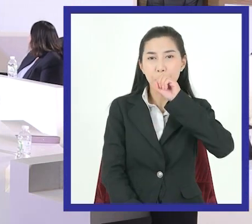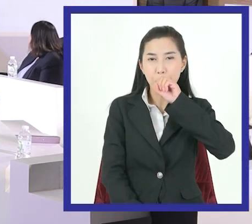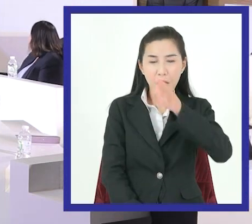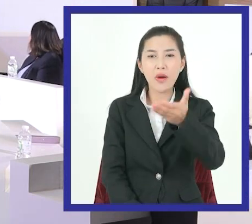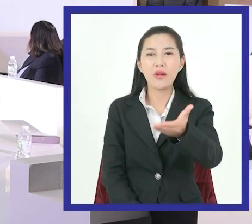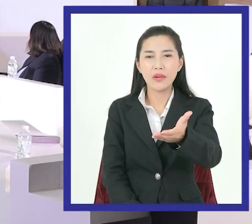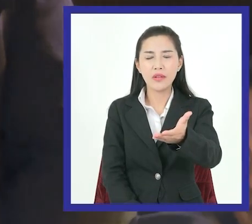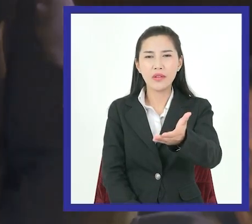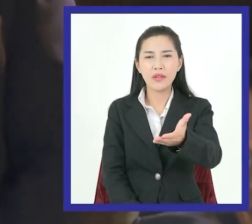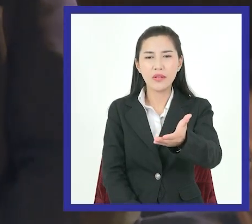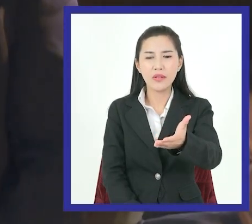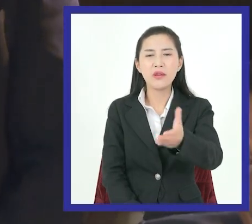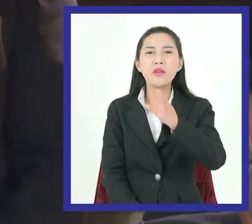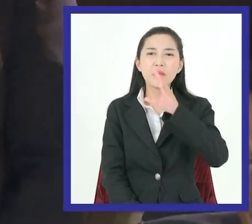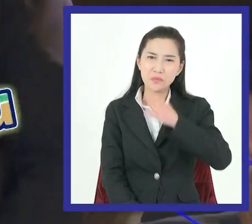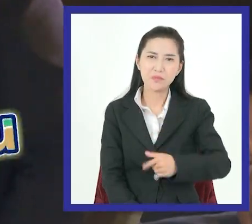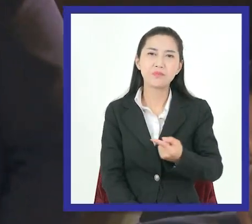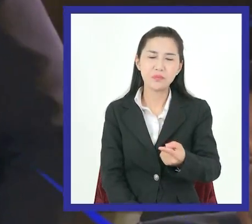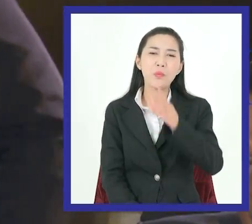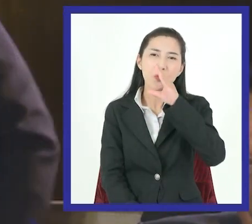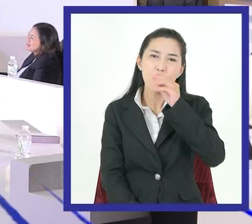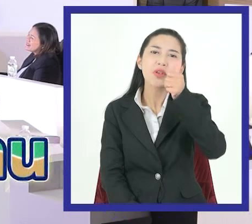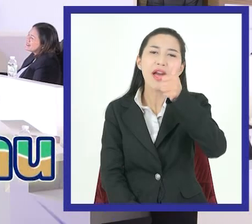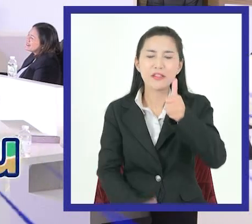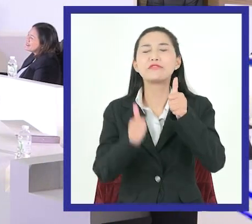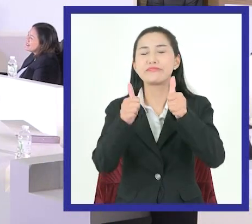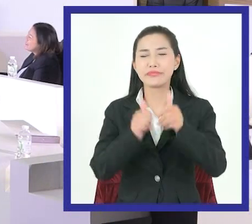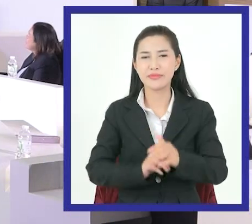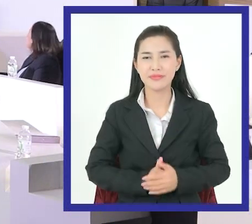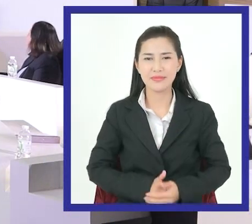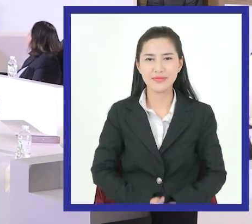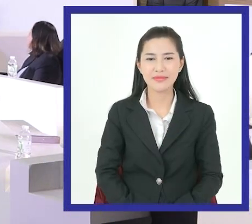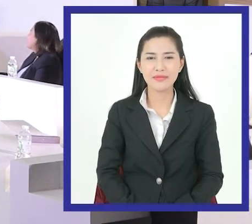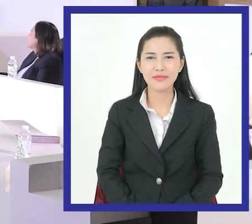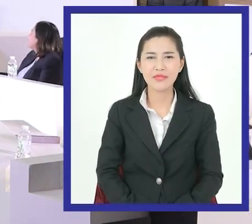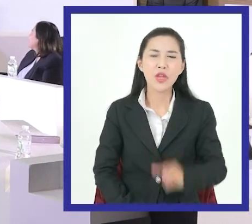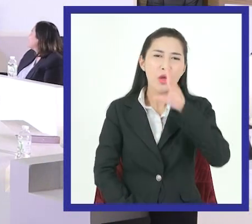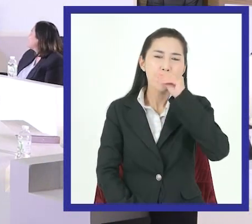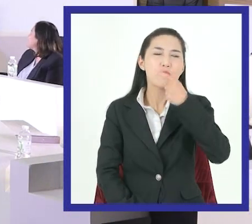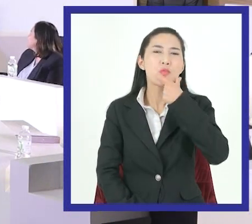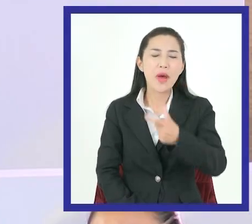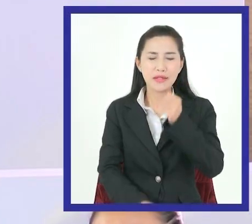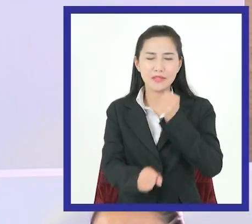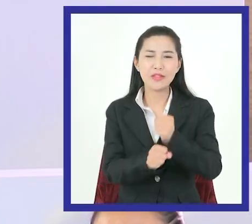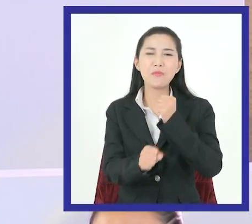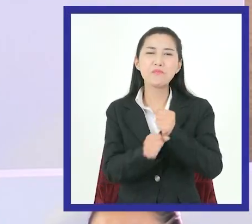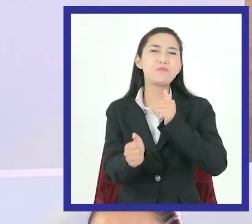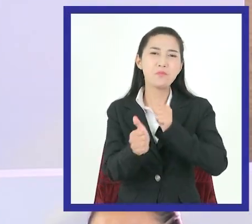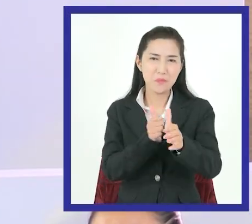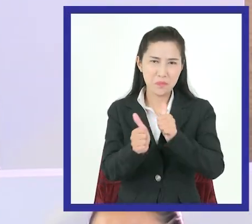แค่ผมพูดได้ก็ดีแล้วครับผมอย่าให้พูดเยอะเลยครับทำไม่